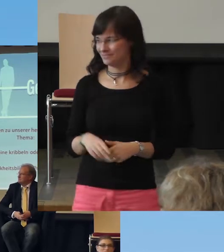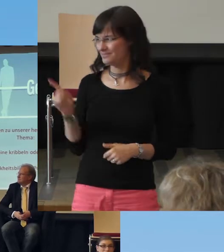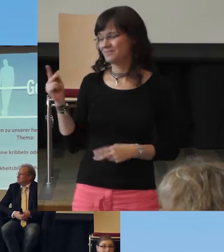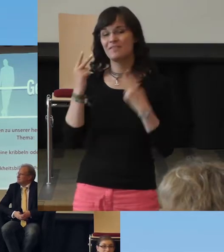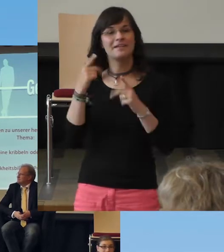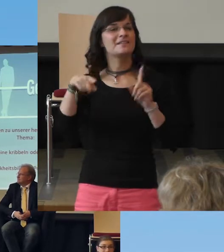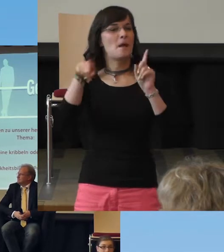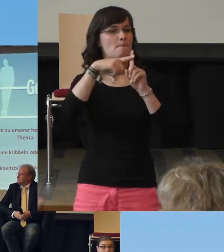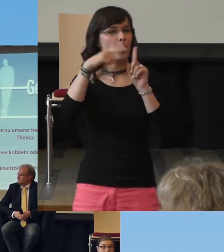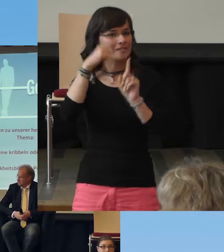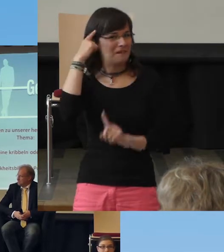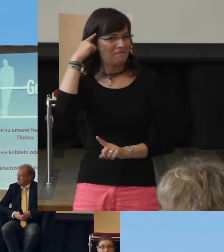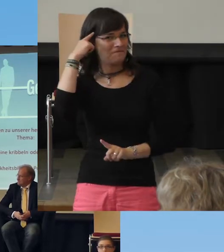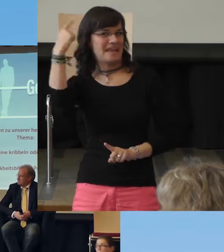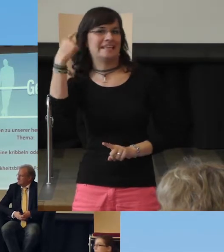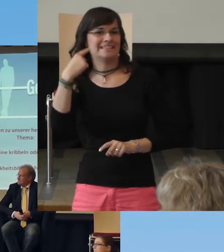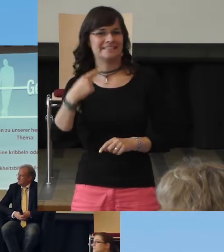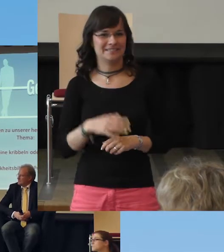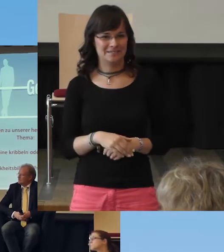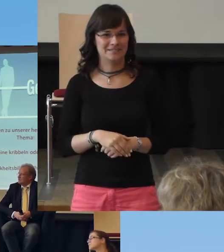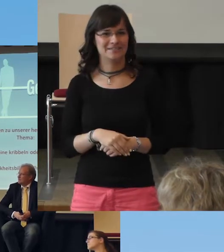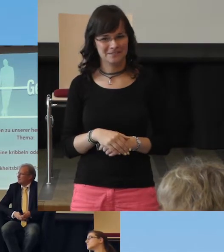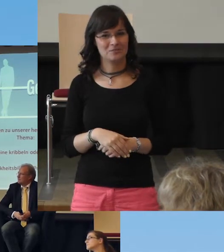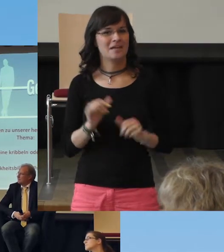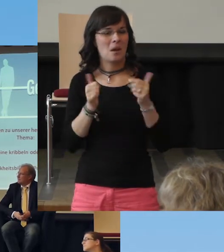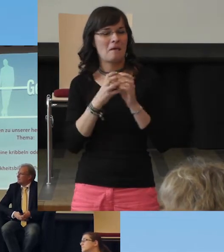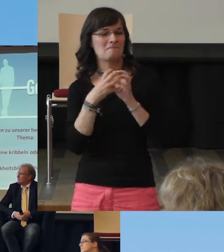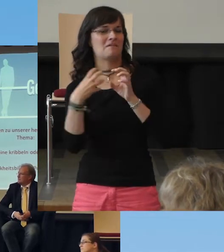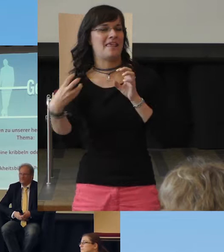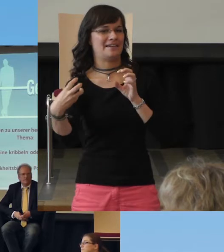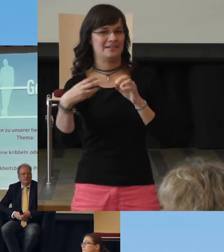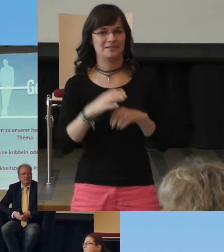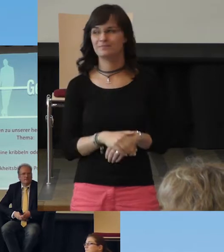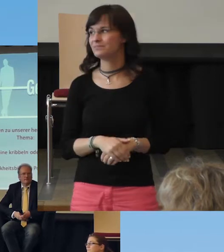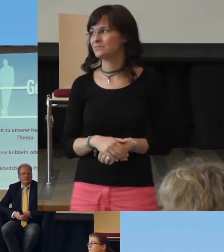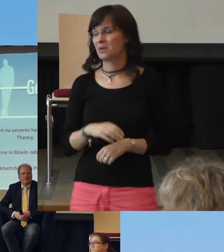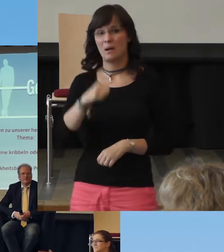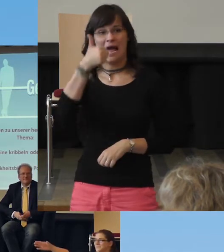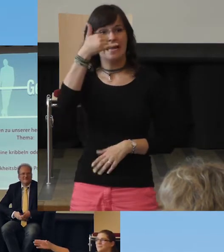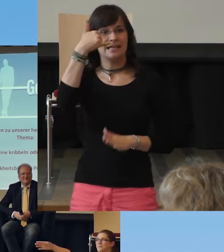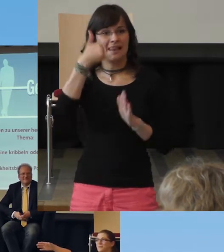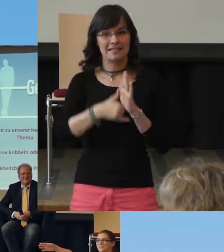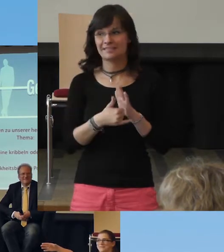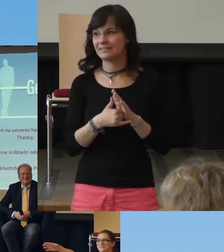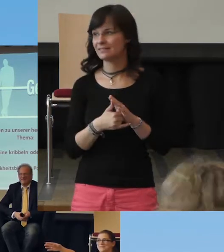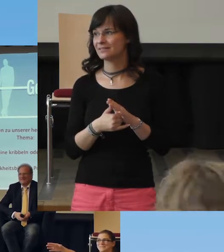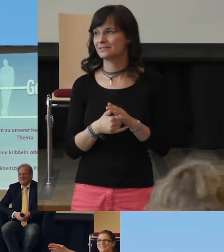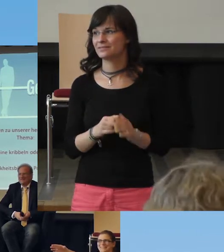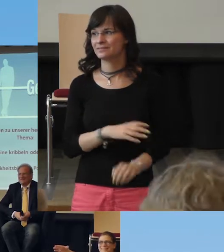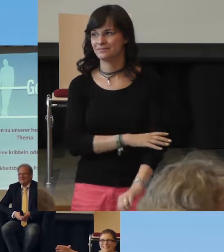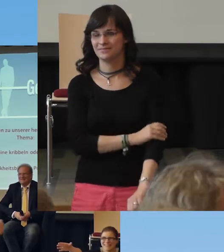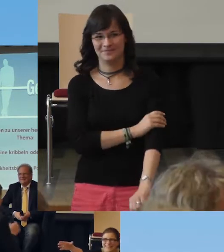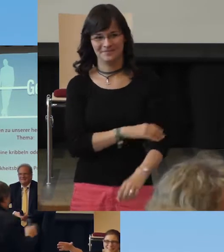heilt auch zumindest verlängertes das Leben ein Ärmchen kommt von hier zwei drei